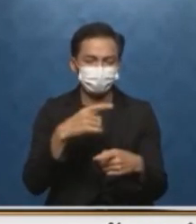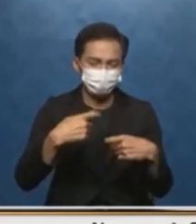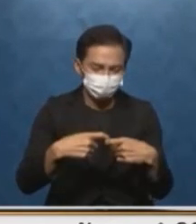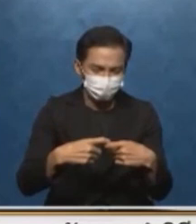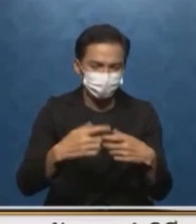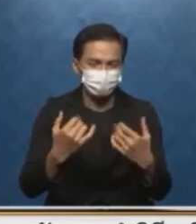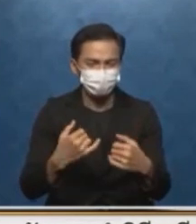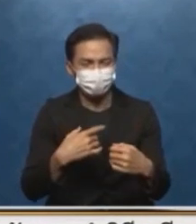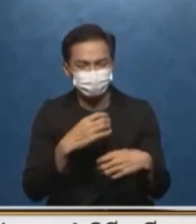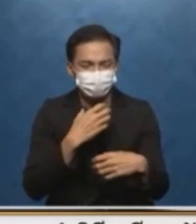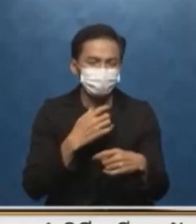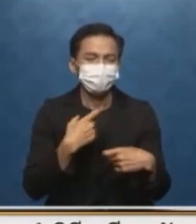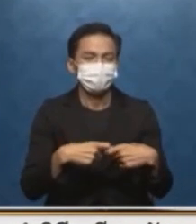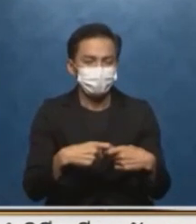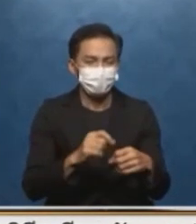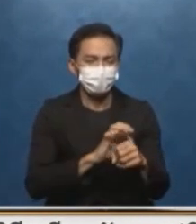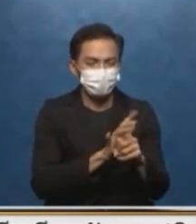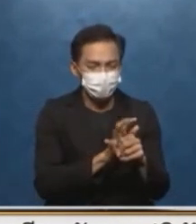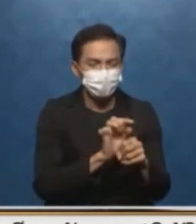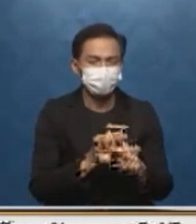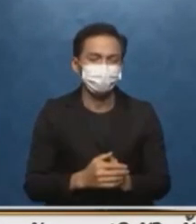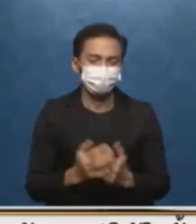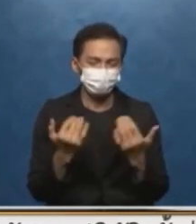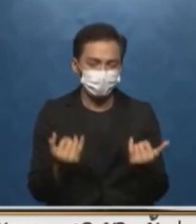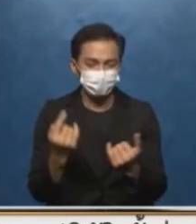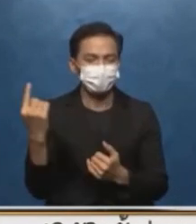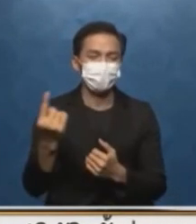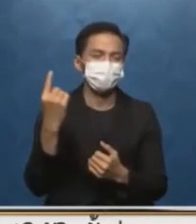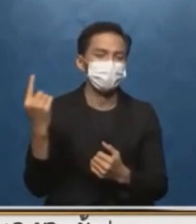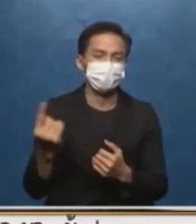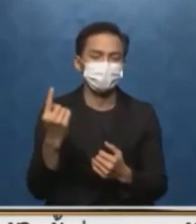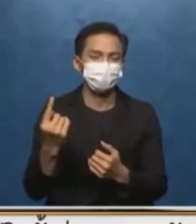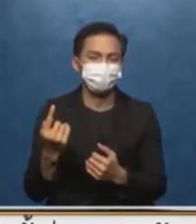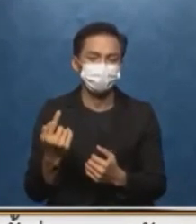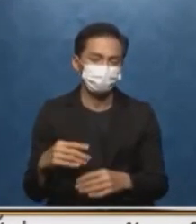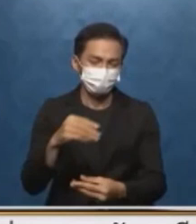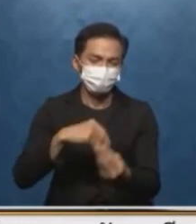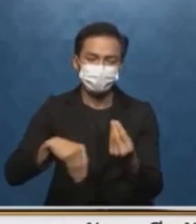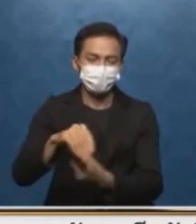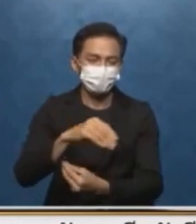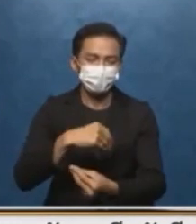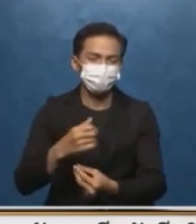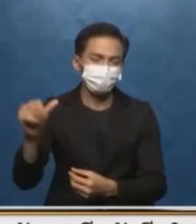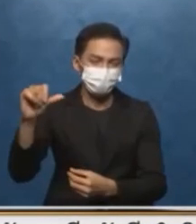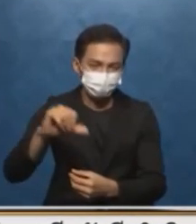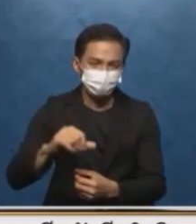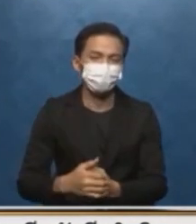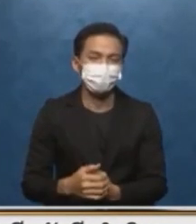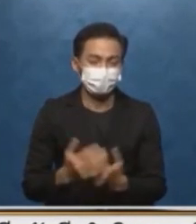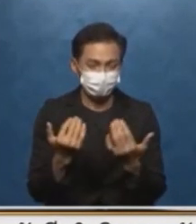าดวันนี้การท่องเที่ยวค่ะถูกเมินอย่างสิ้นเชิงเศรษฐกิจของเราการท่องเที่ยว 20%